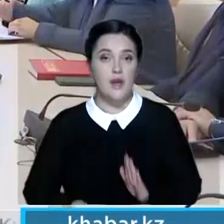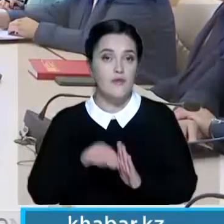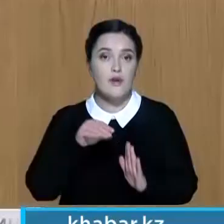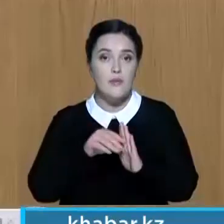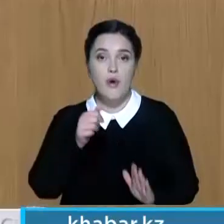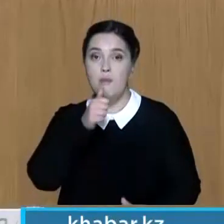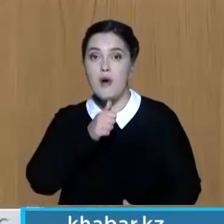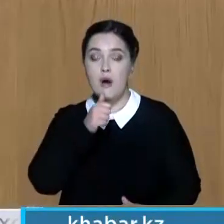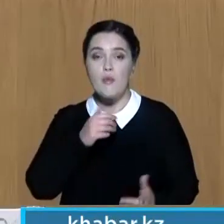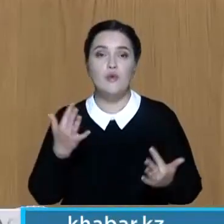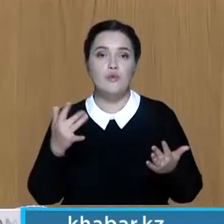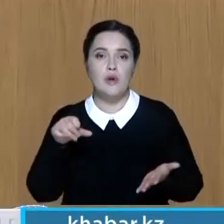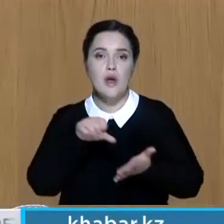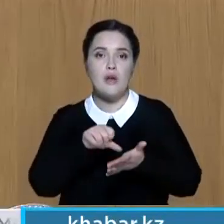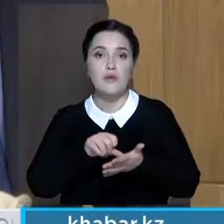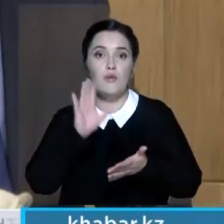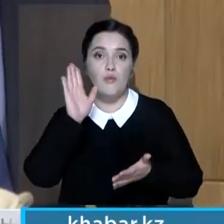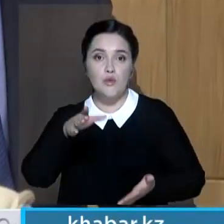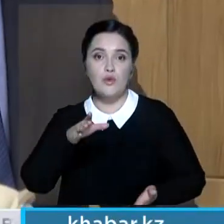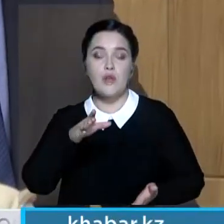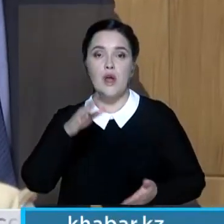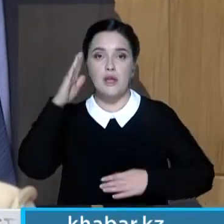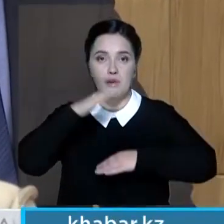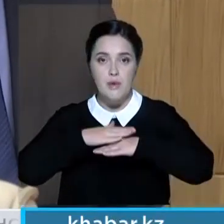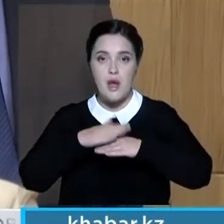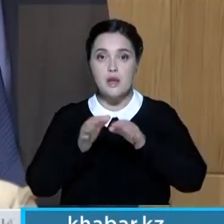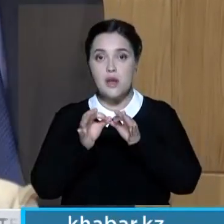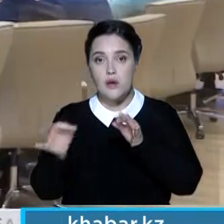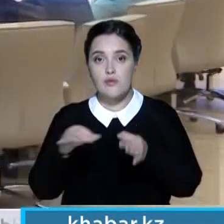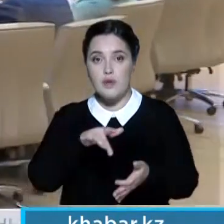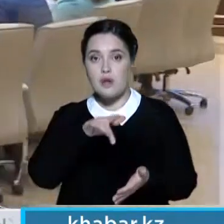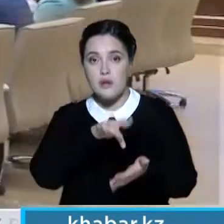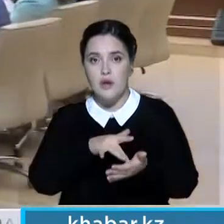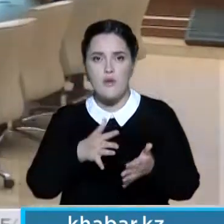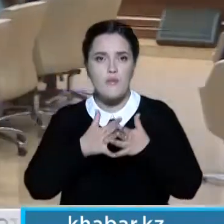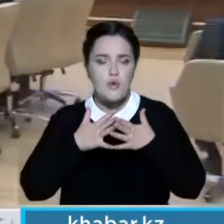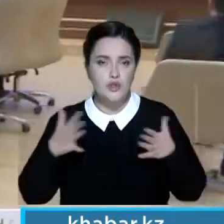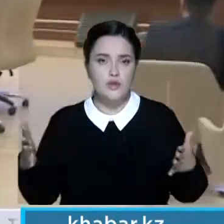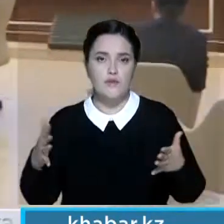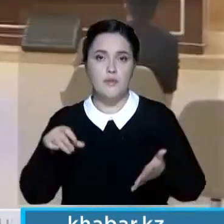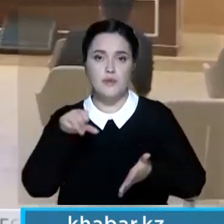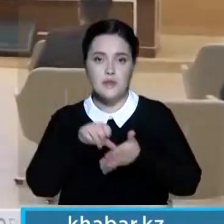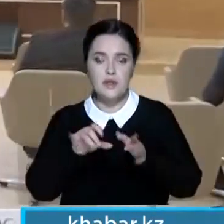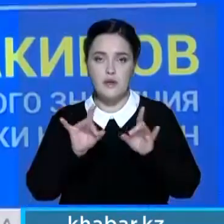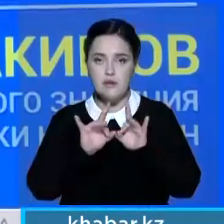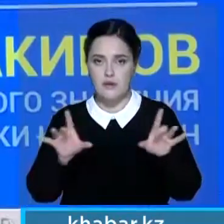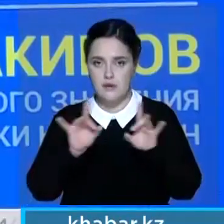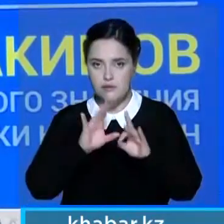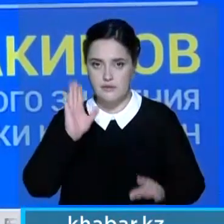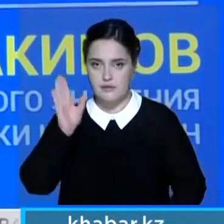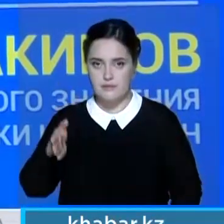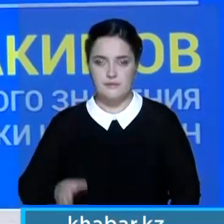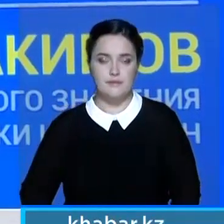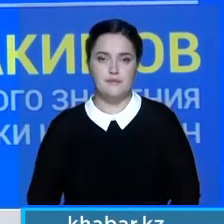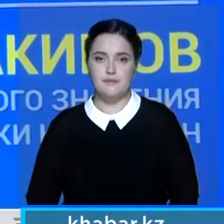Выборы на пробу. Сколько кандидатов будут баллотироваться в акимы районов и городов? И где больше всего претендентов?